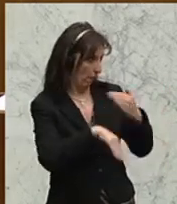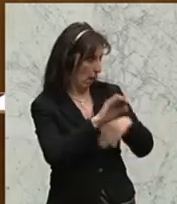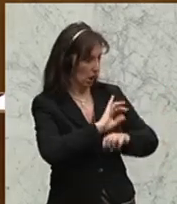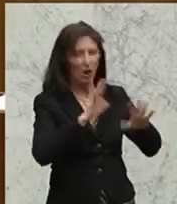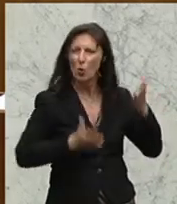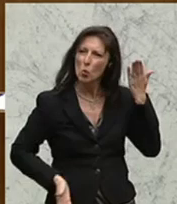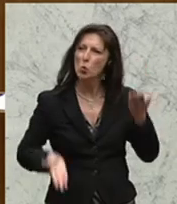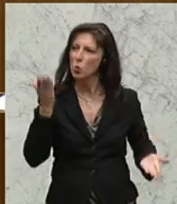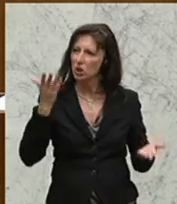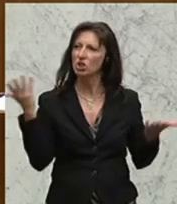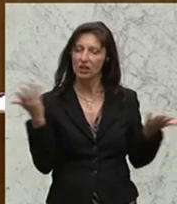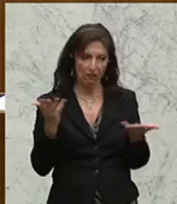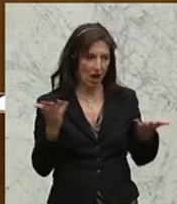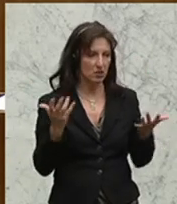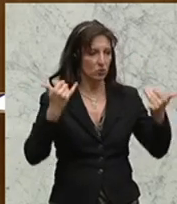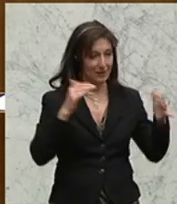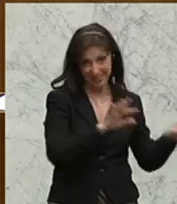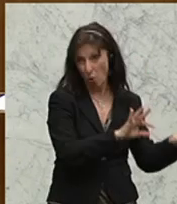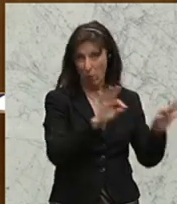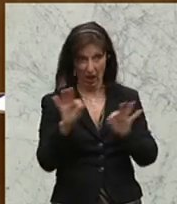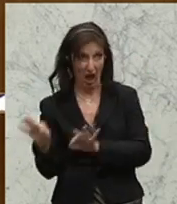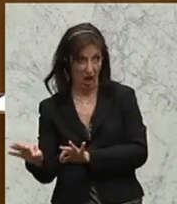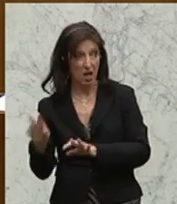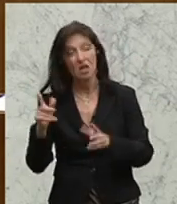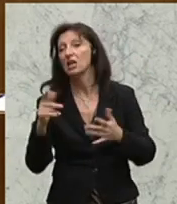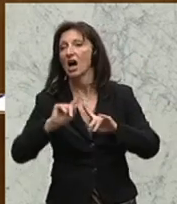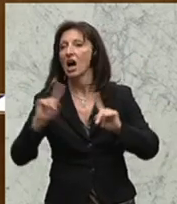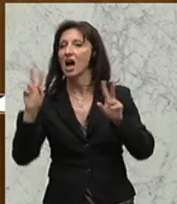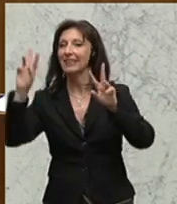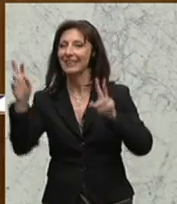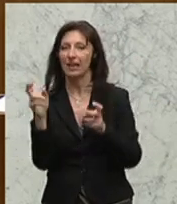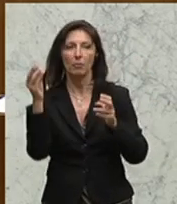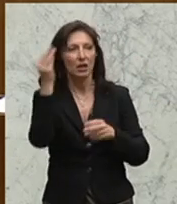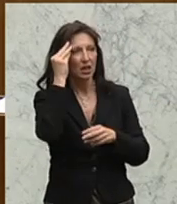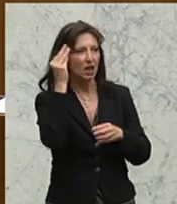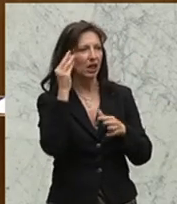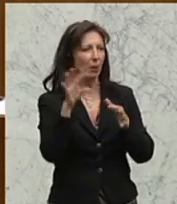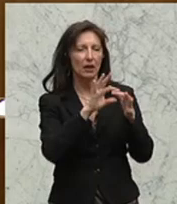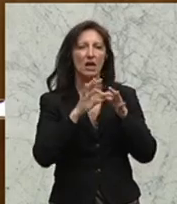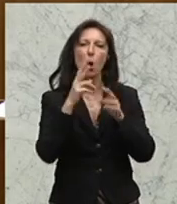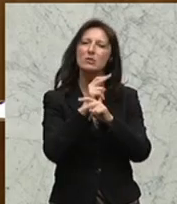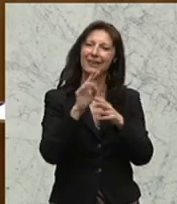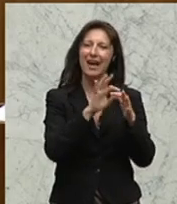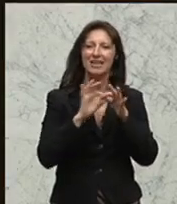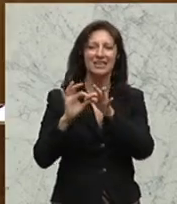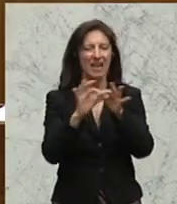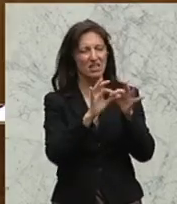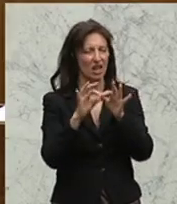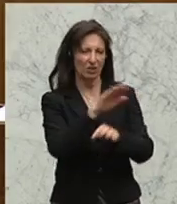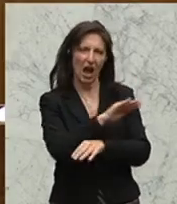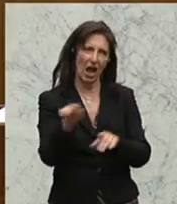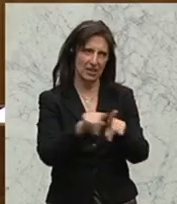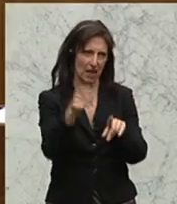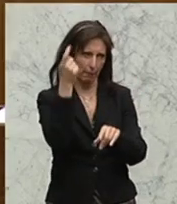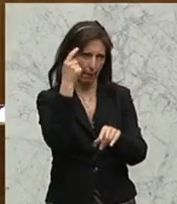Der Unterschied ist ganz einfach der, und da leite ich gleich auch über zum nächsten Thema. Es gibt, glaube ich, einen gesellschaftlichen Konsens in Österreich, dass Plastik in der Umwelt